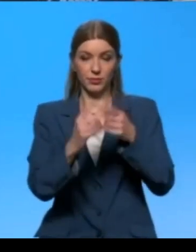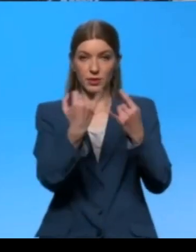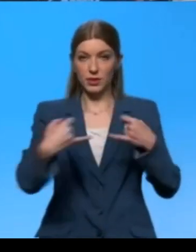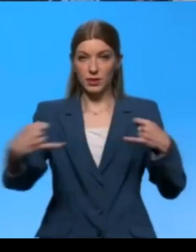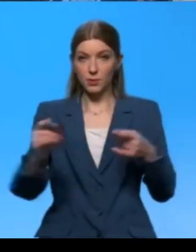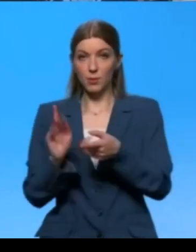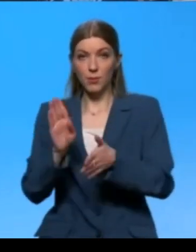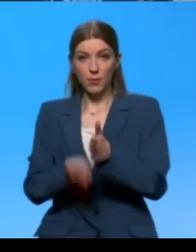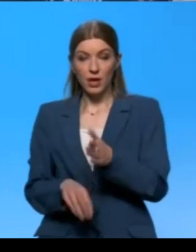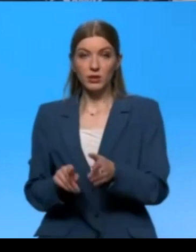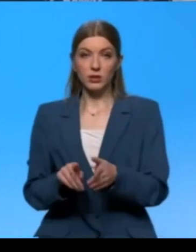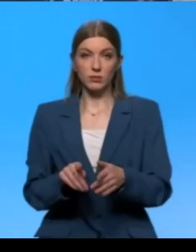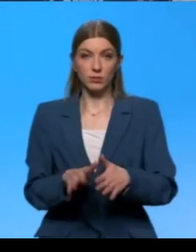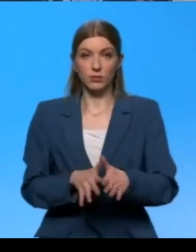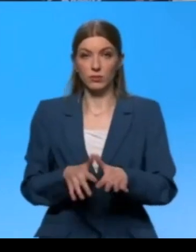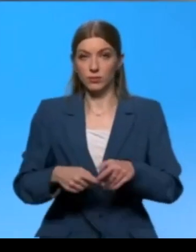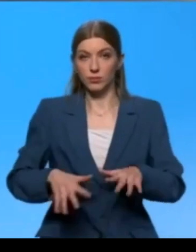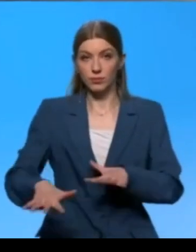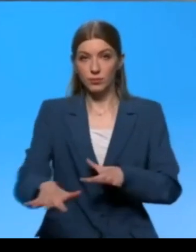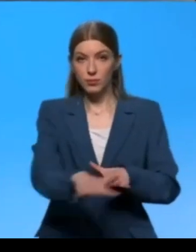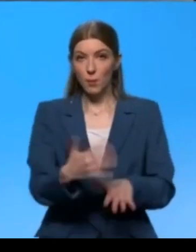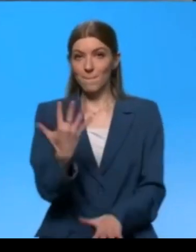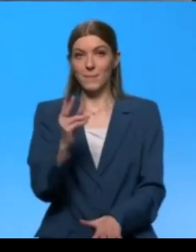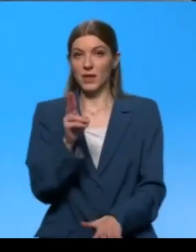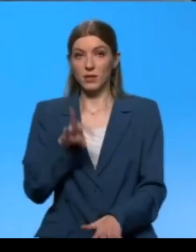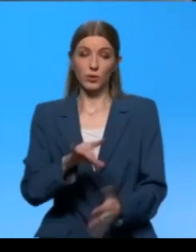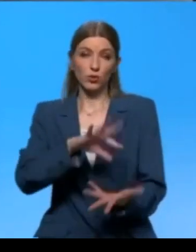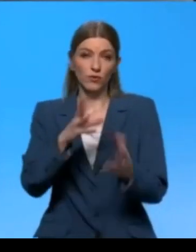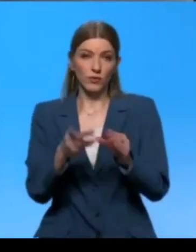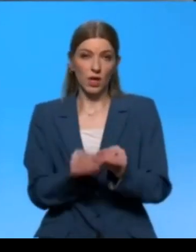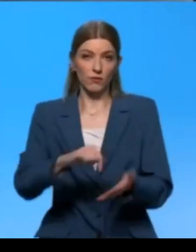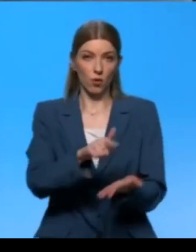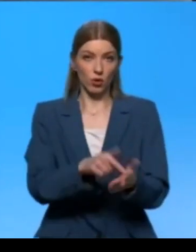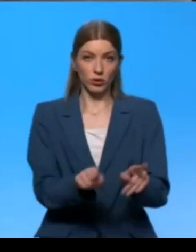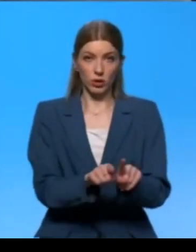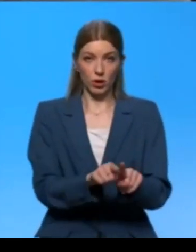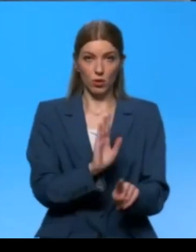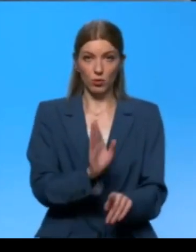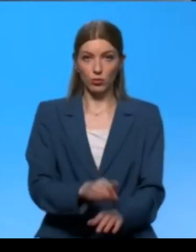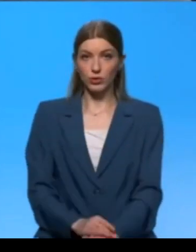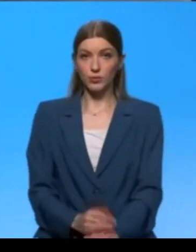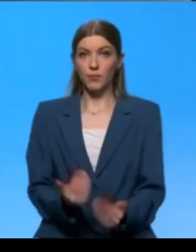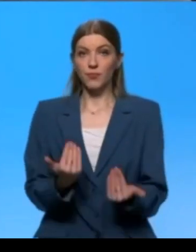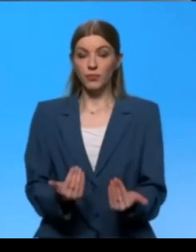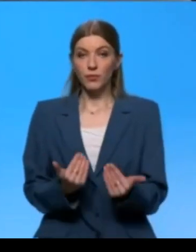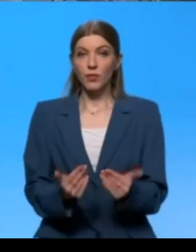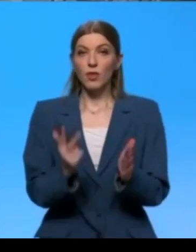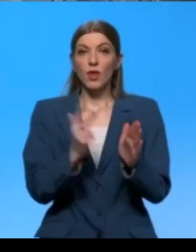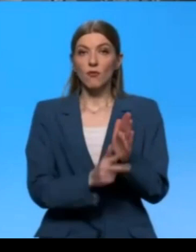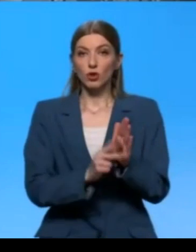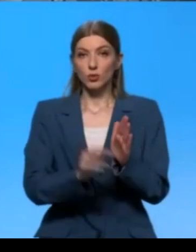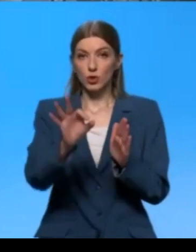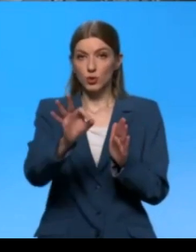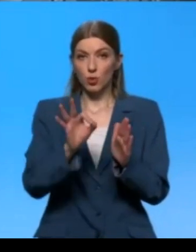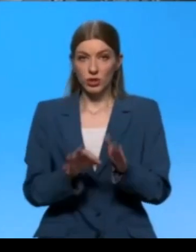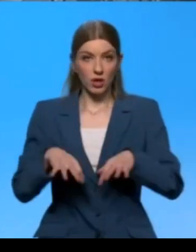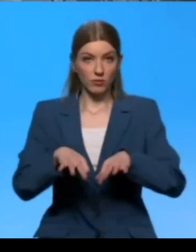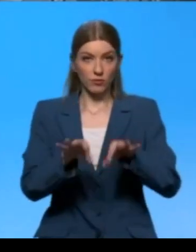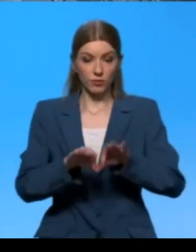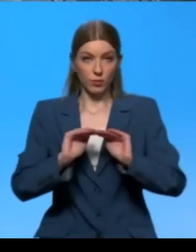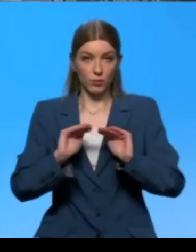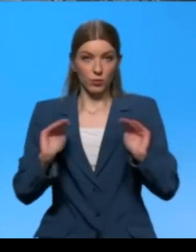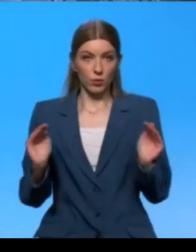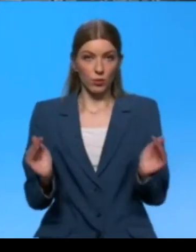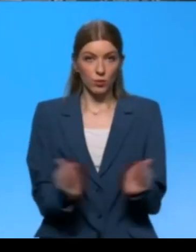городу будут такие участки бесконтактно се троллейбусный парк Чуваши сечас изношен на 8% публика